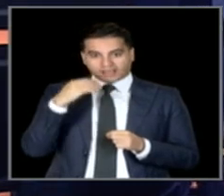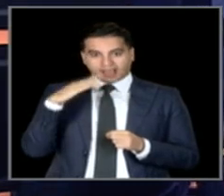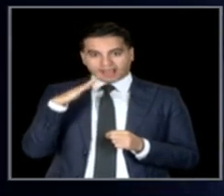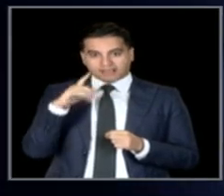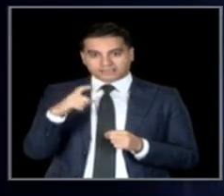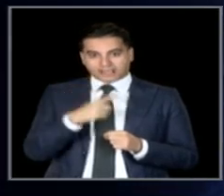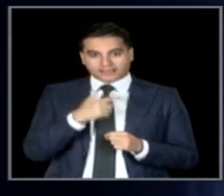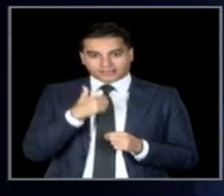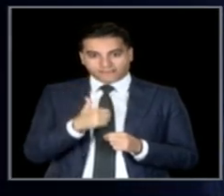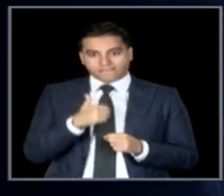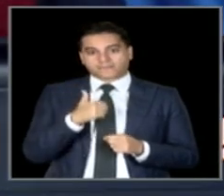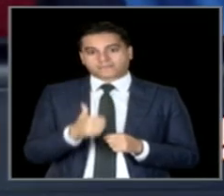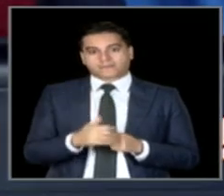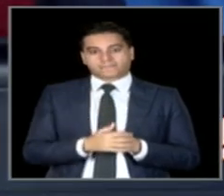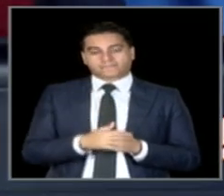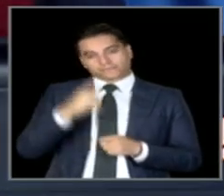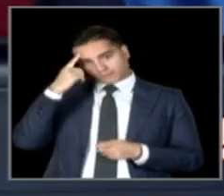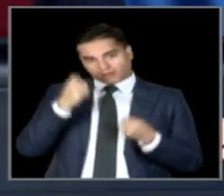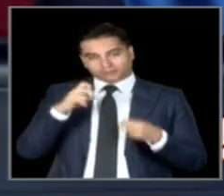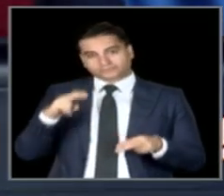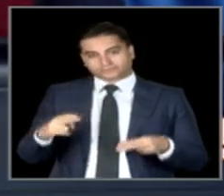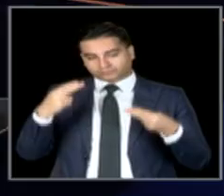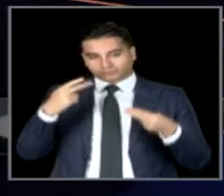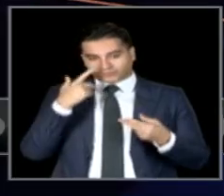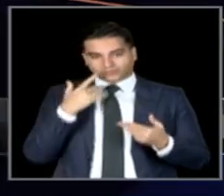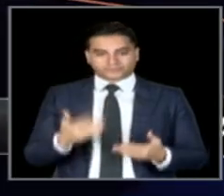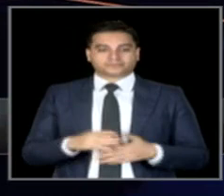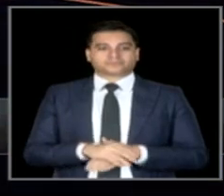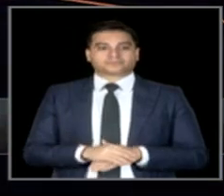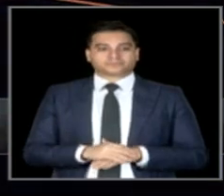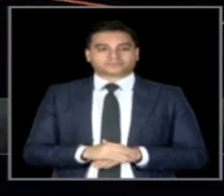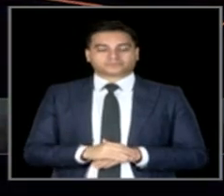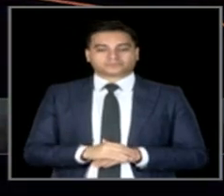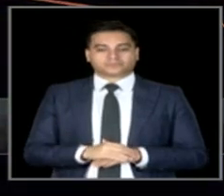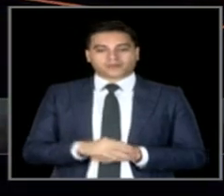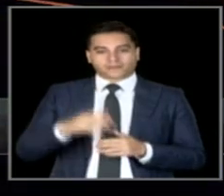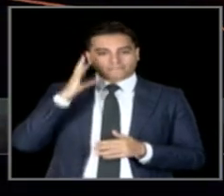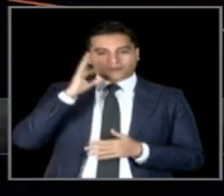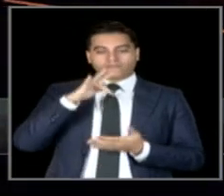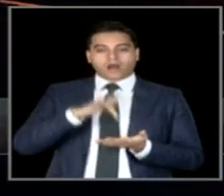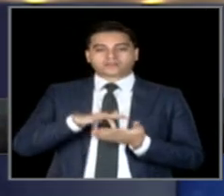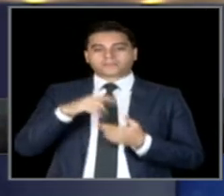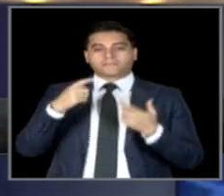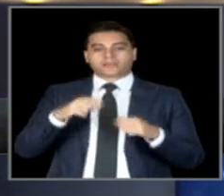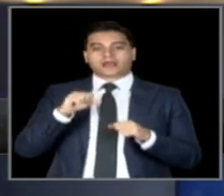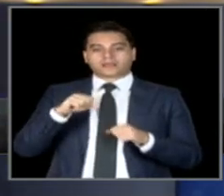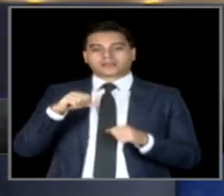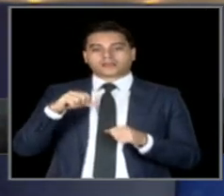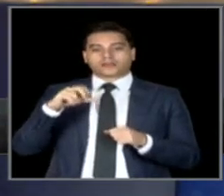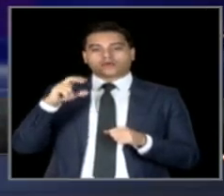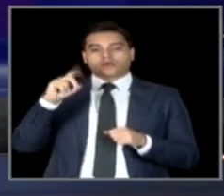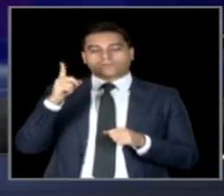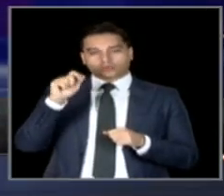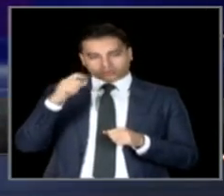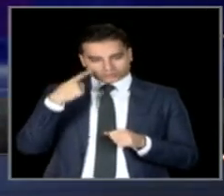تمام؟ تمام. تحت ضغط كاونتر. ما هي عاصمة دولة قبرص؟ القصر. صح.